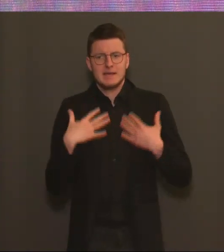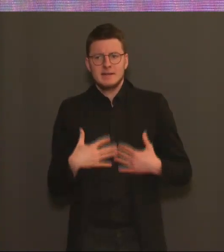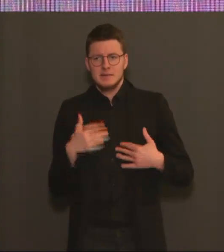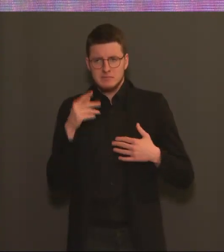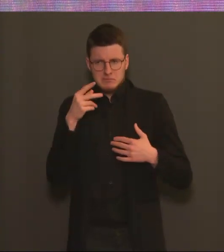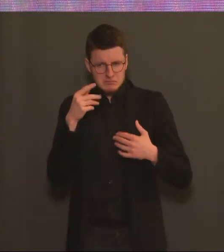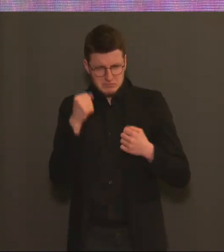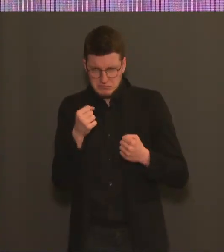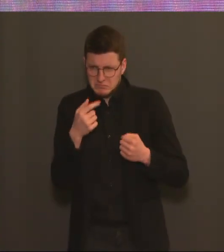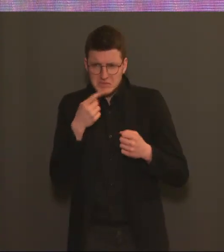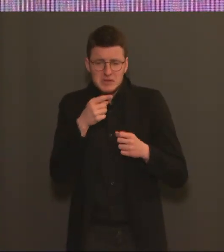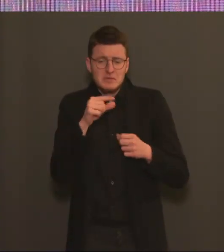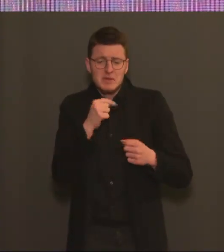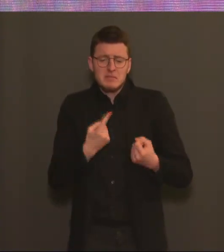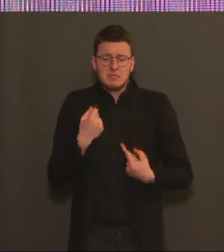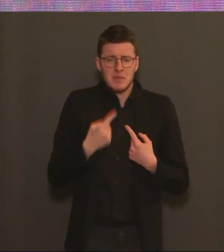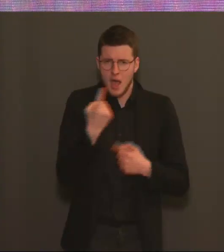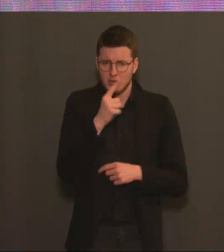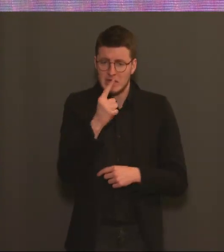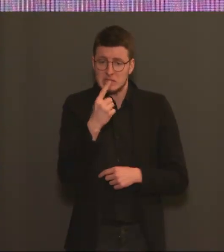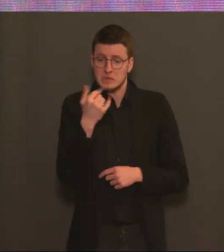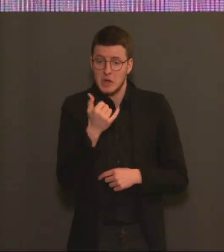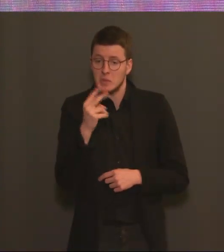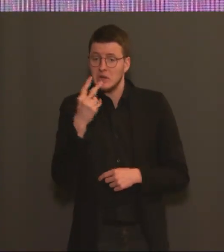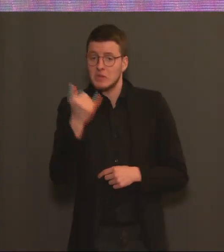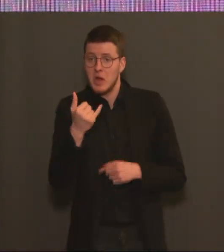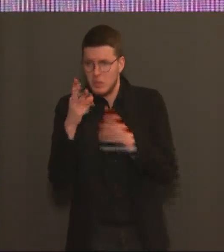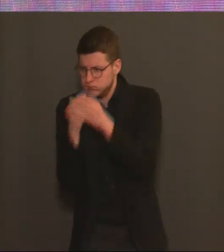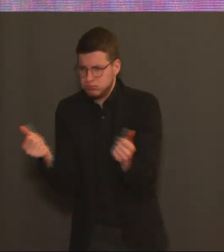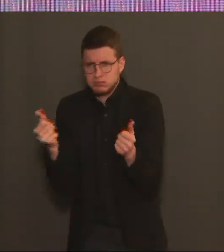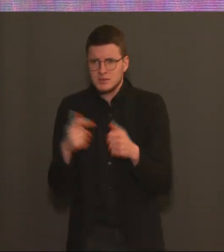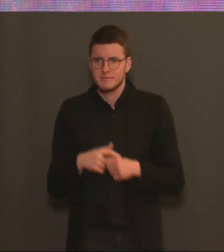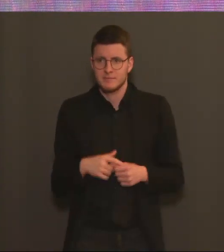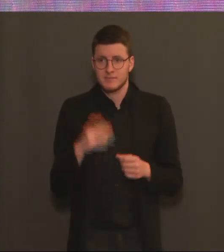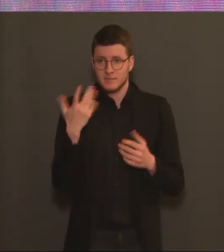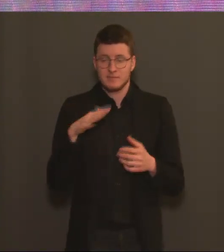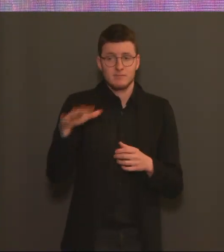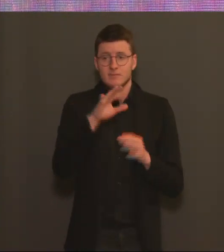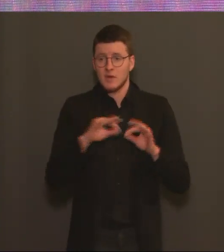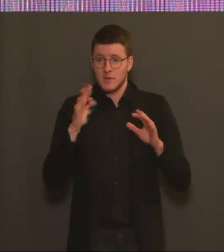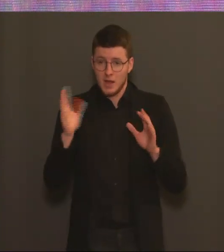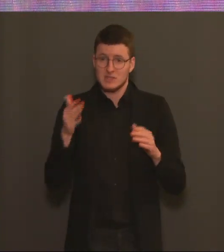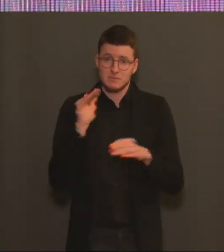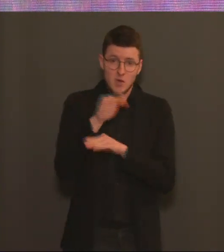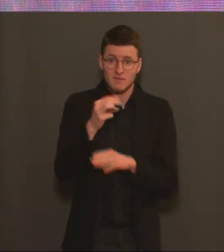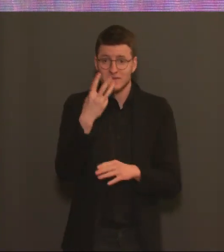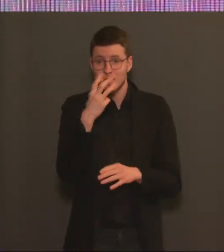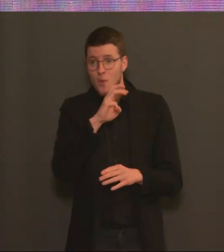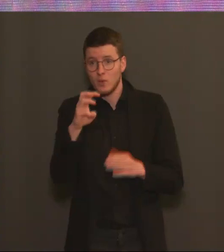voorbij. Ondertussen werden wereldwijd meer dan 300 miljoen mensen gevaccineerd tegen